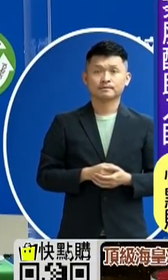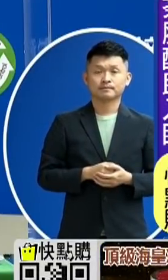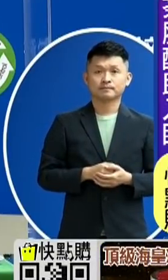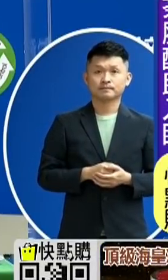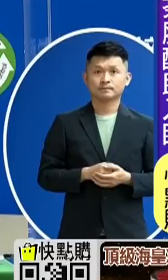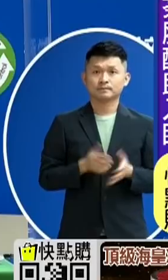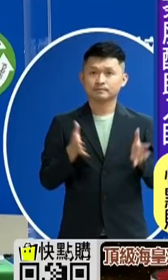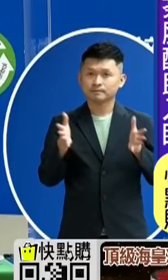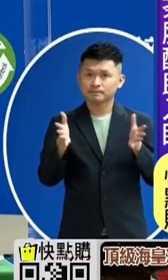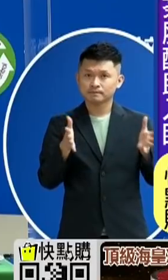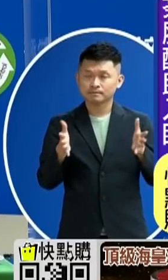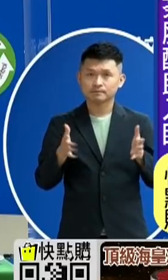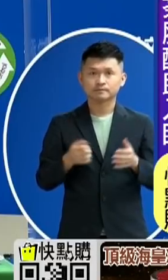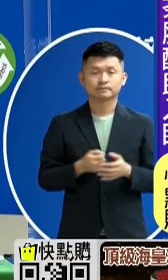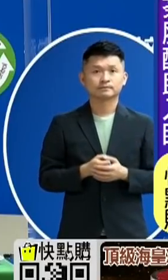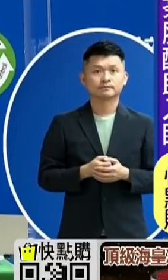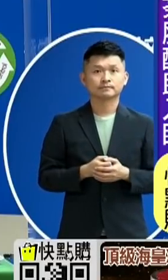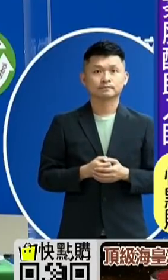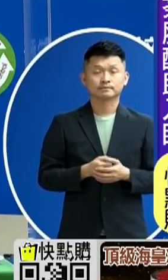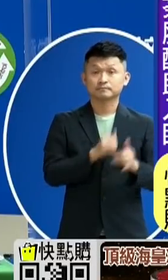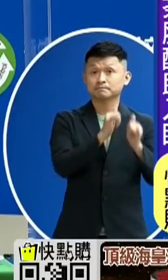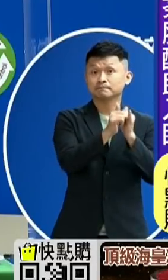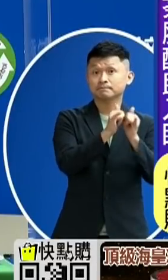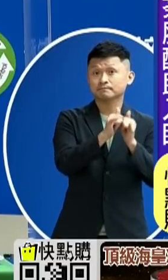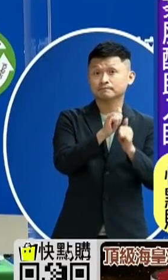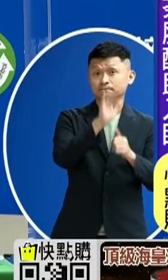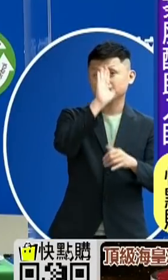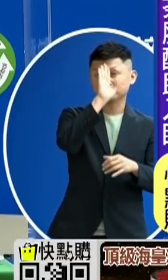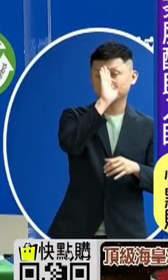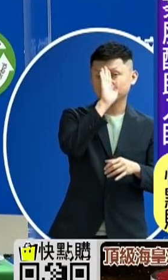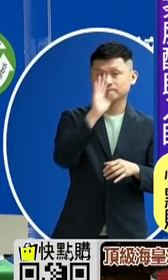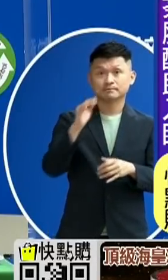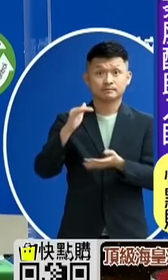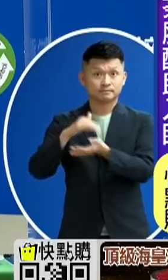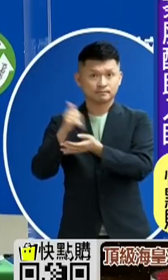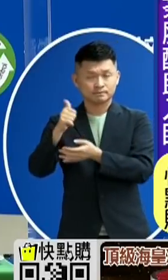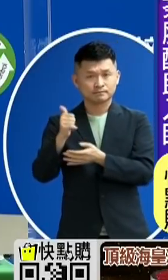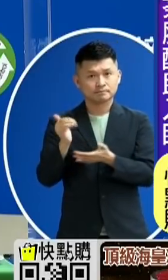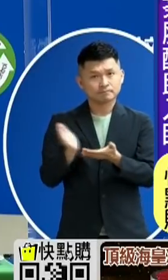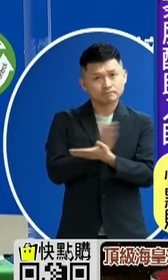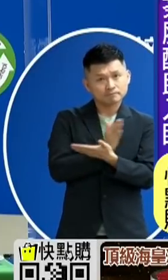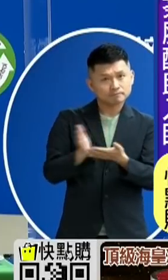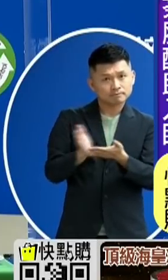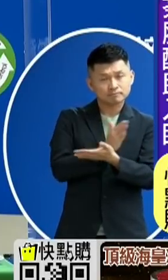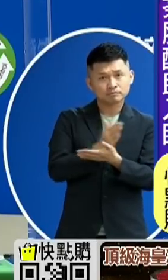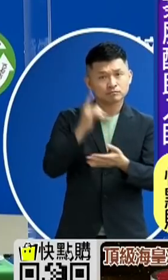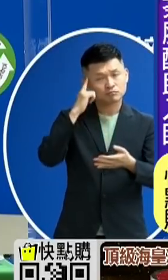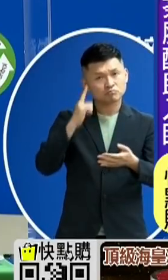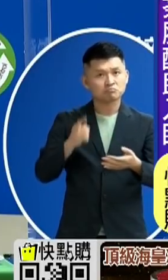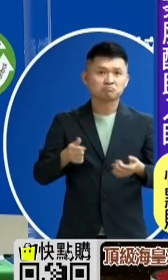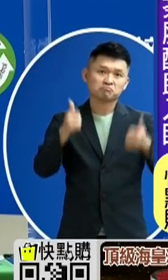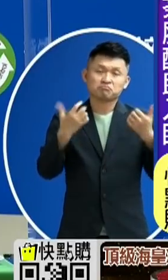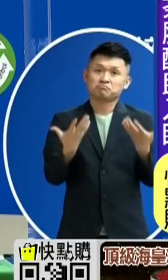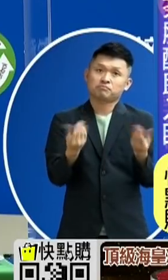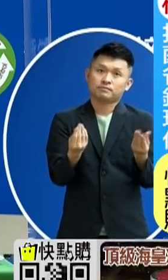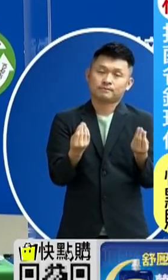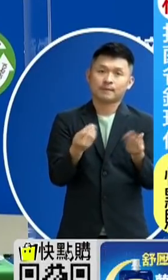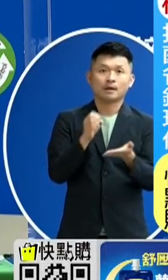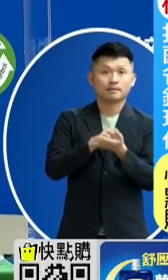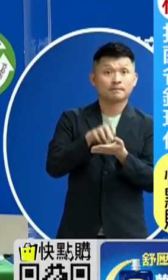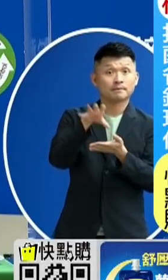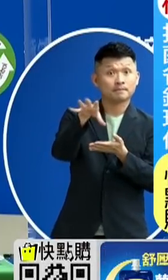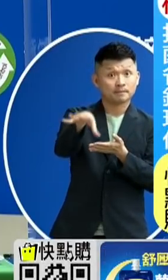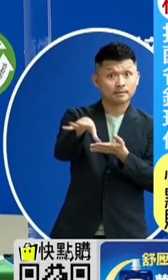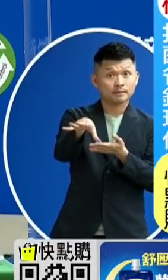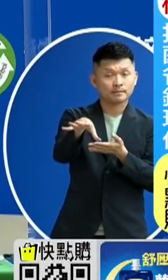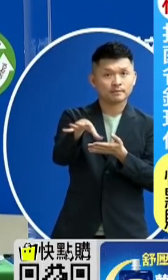前就有了，你现在还在跌跌撞撞，人家所有的各个州各个省早就已经有自给自购快